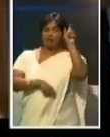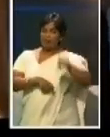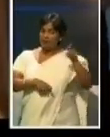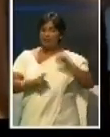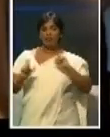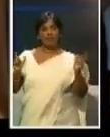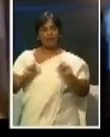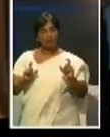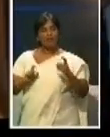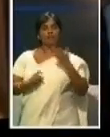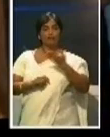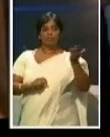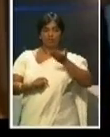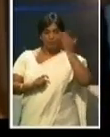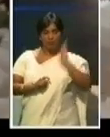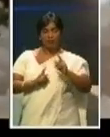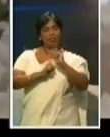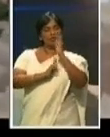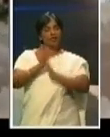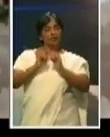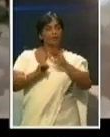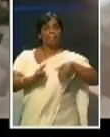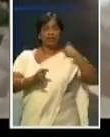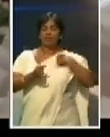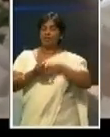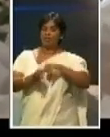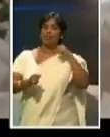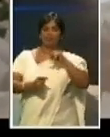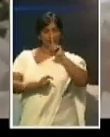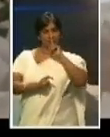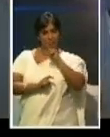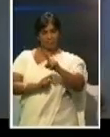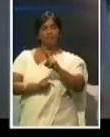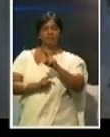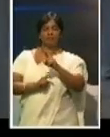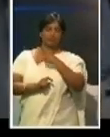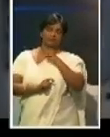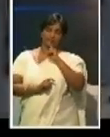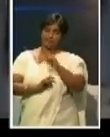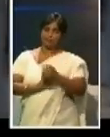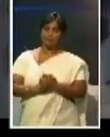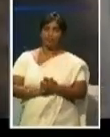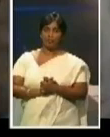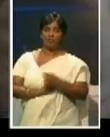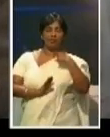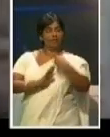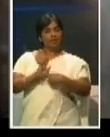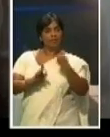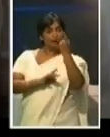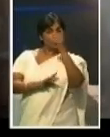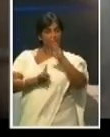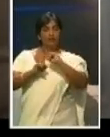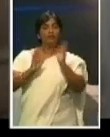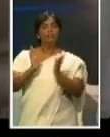සහ ඥාති හිත මිත්‍රාදීන්ට හැකි බව පාර්ලිමේන්තු මහලේකම් ධම්මික දසනායක මහතා නිවේදනයක් නිකුත් කරමින් කියා සිටිනවා. මෙරට 14